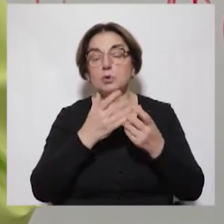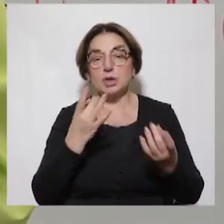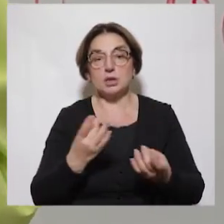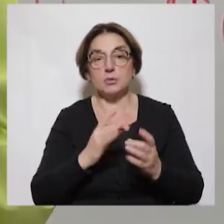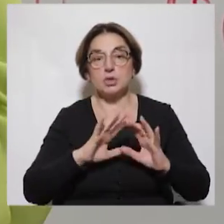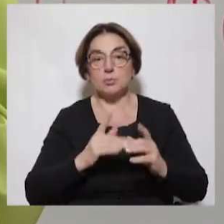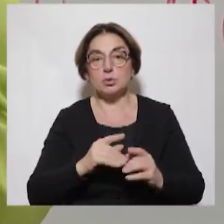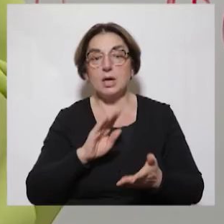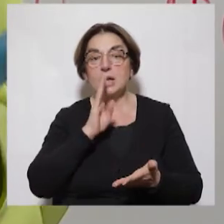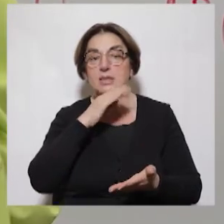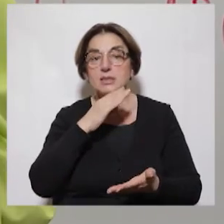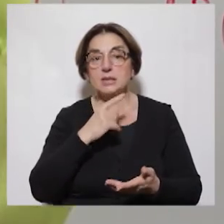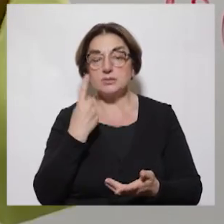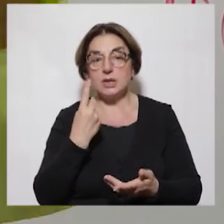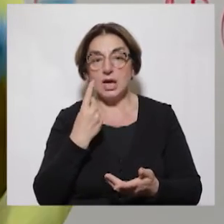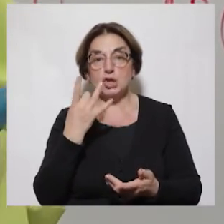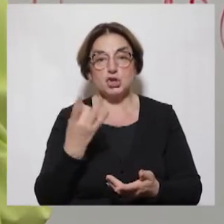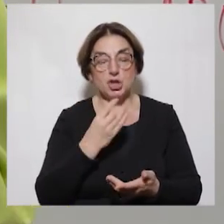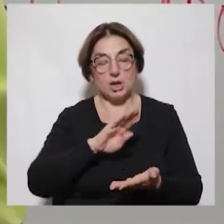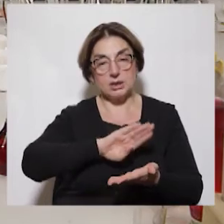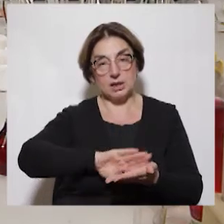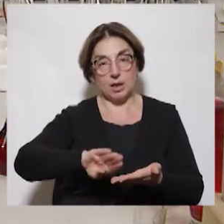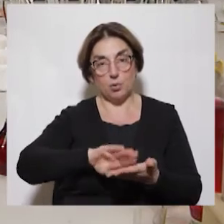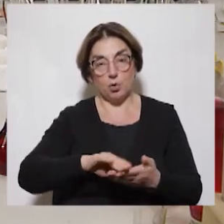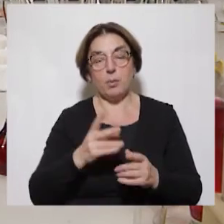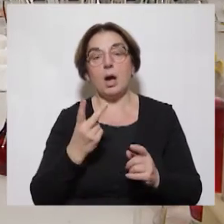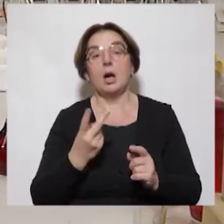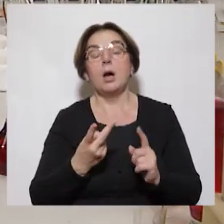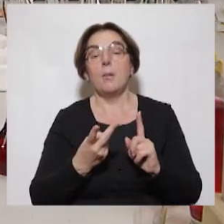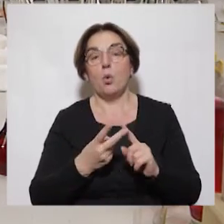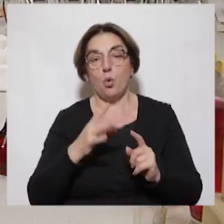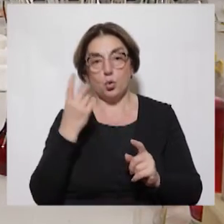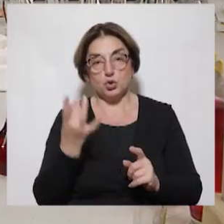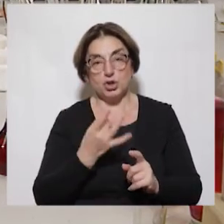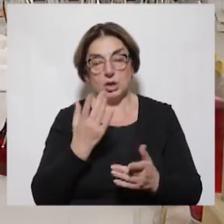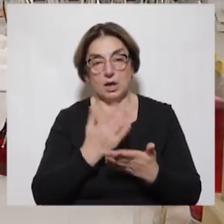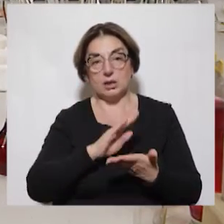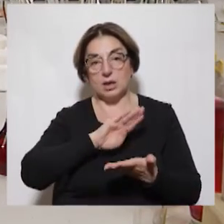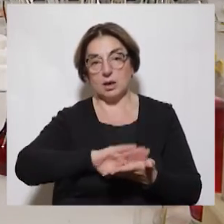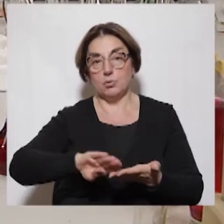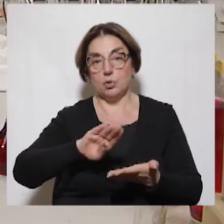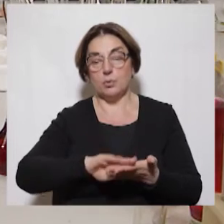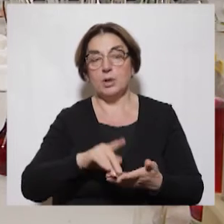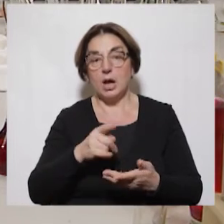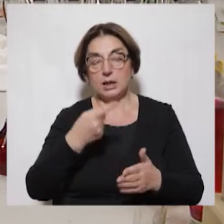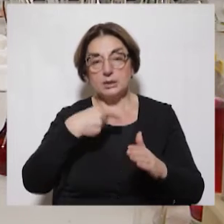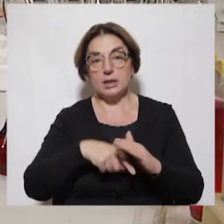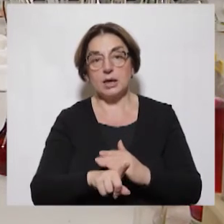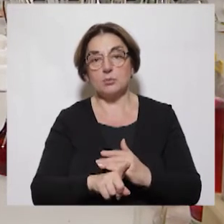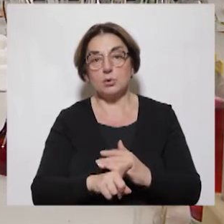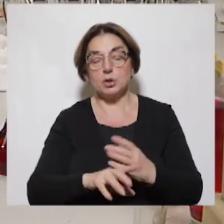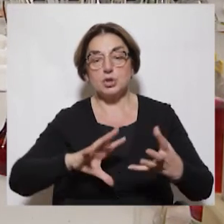რამდენჯერმე მოხდეს. ანუ არსებობს წყლის ერთჯერადი გამოხდილი წყალი, ასევე ბიდისტილატი, რომელიც ორჯერ არის გამოხდილი.